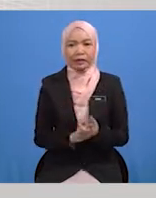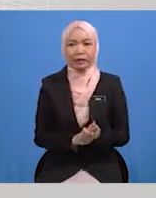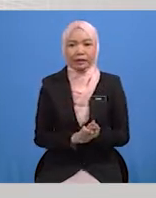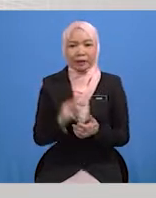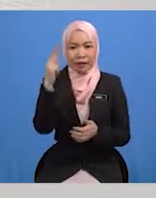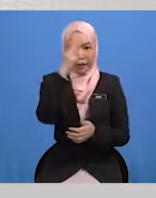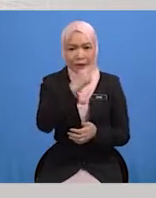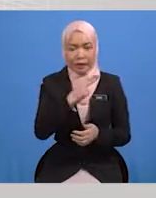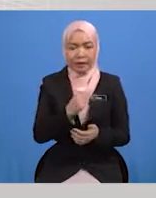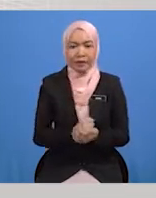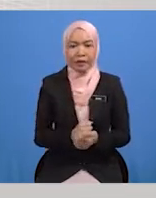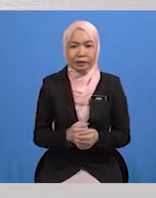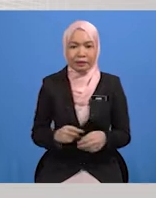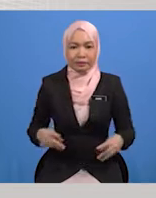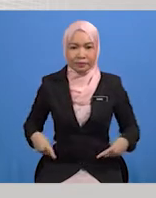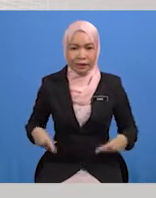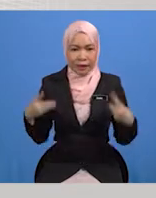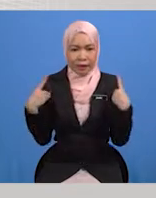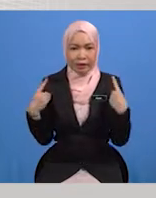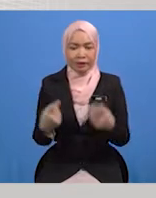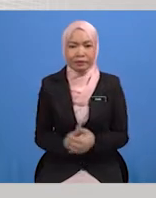mulia dalam diri seseorang.